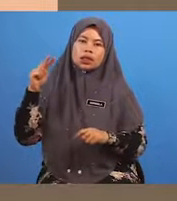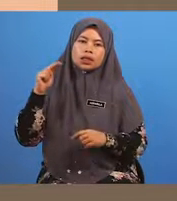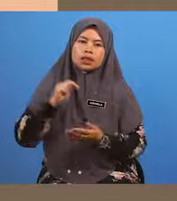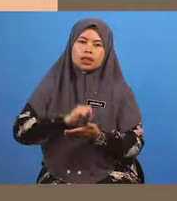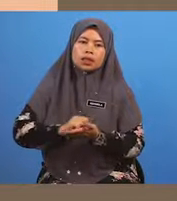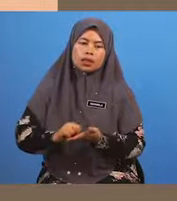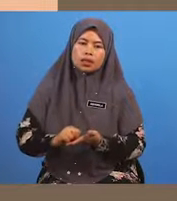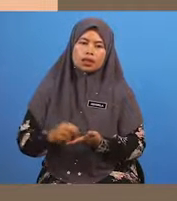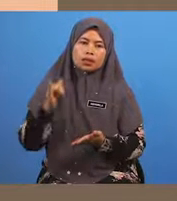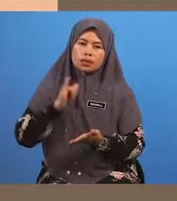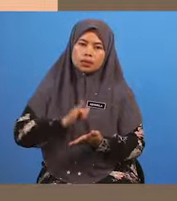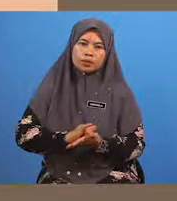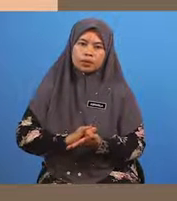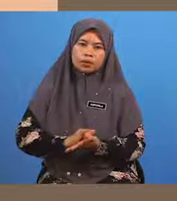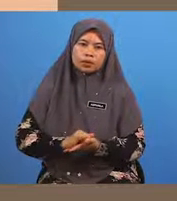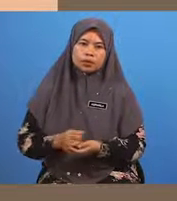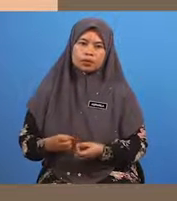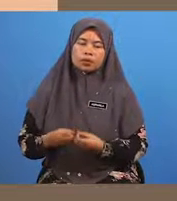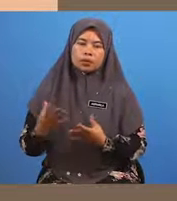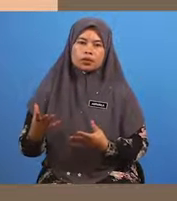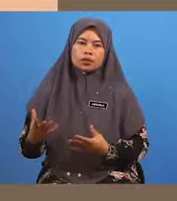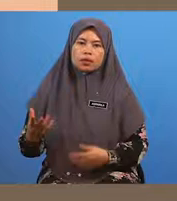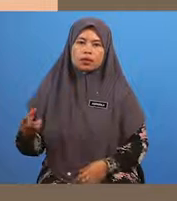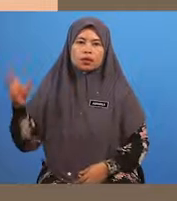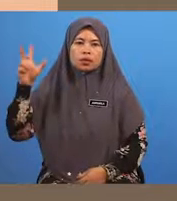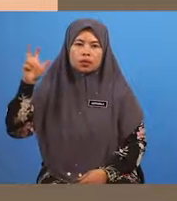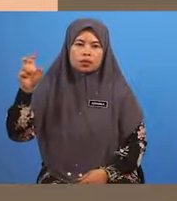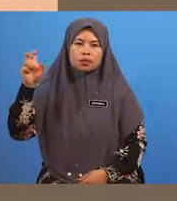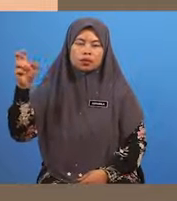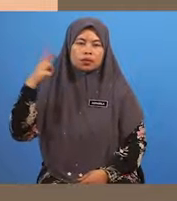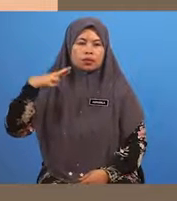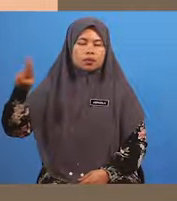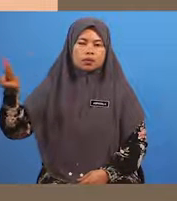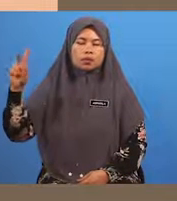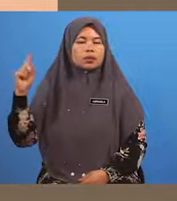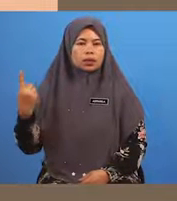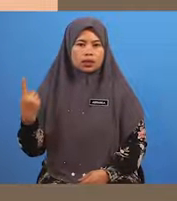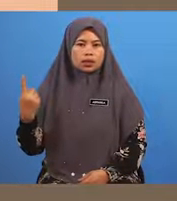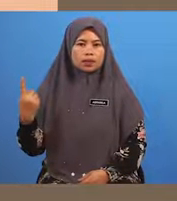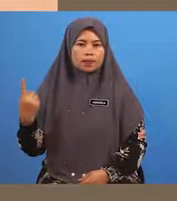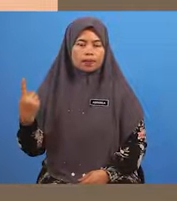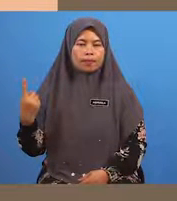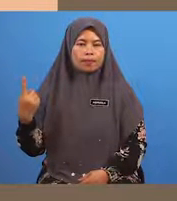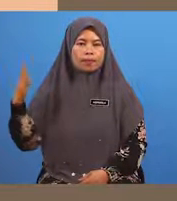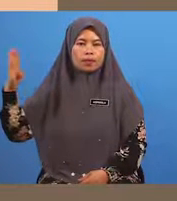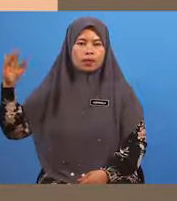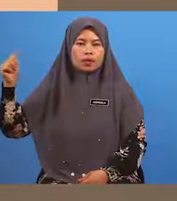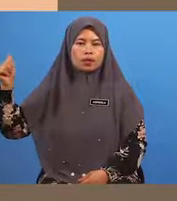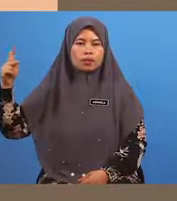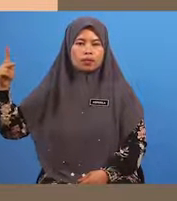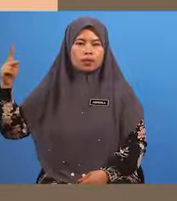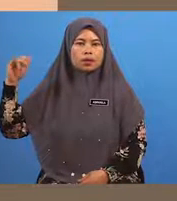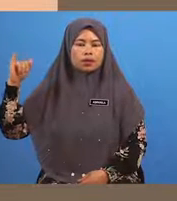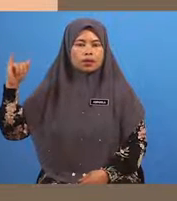tersebut iaitu sebanyak ringgit Malaysia RM30,000 sahaja. Baki ringgit Malaysia RM20,000